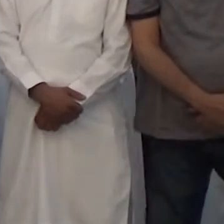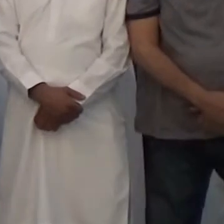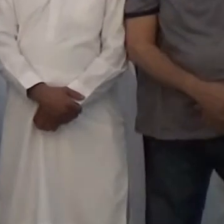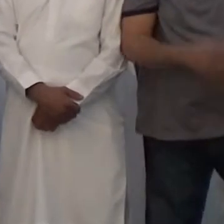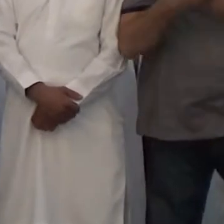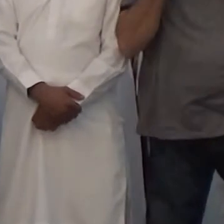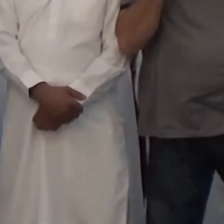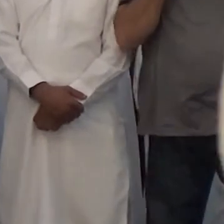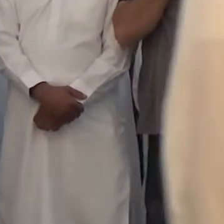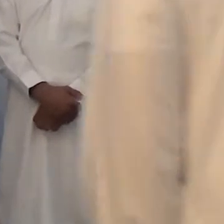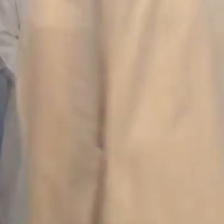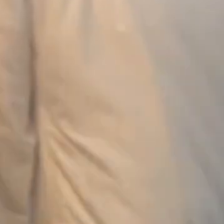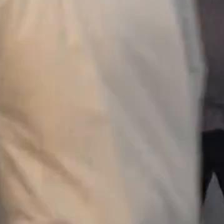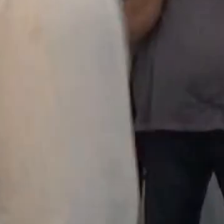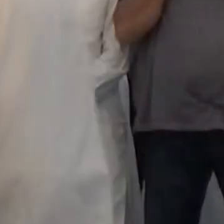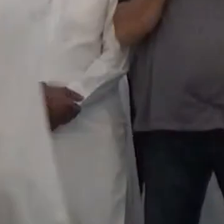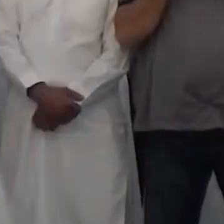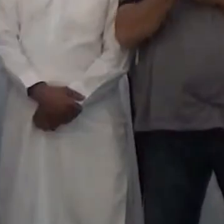استووا واستقيموا واعتدلوا.